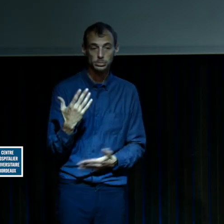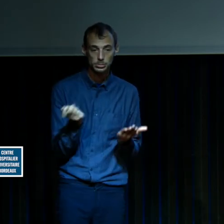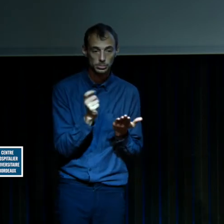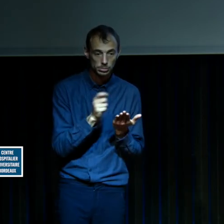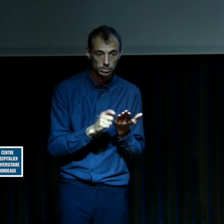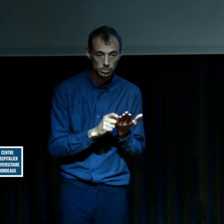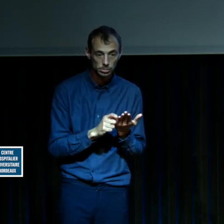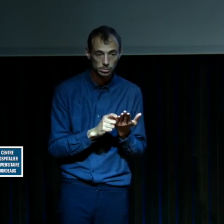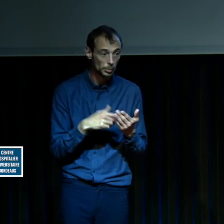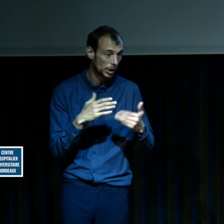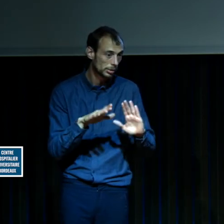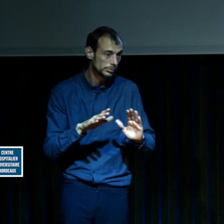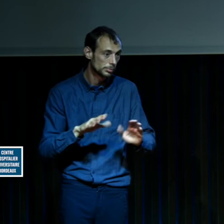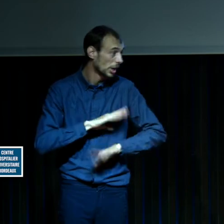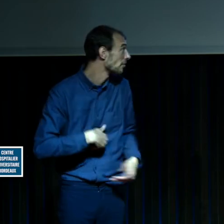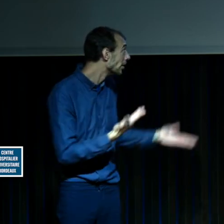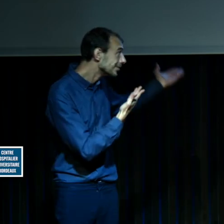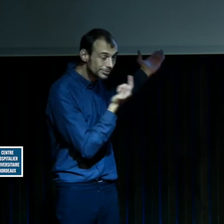le livre que vous avez sous les yeux.